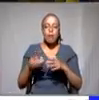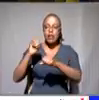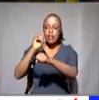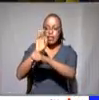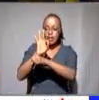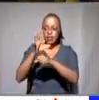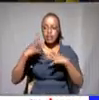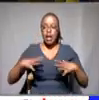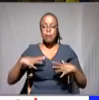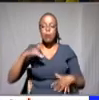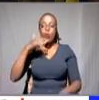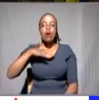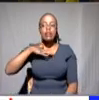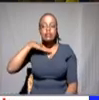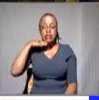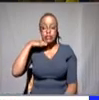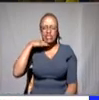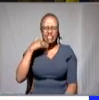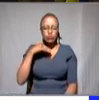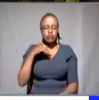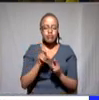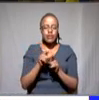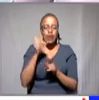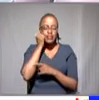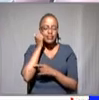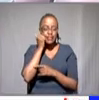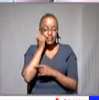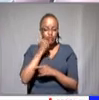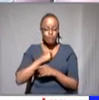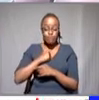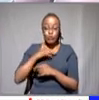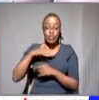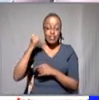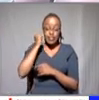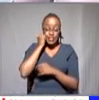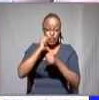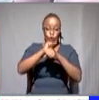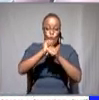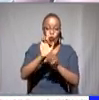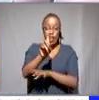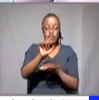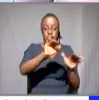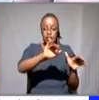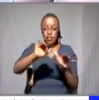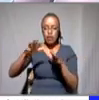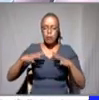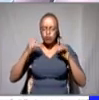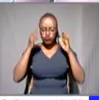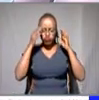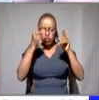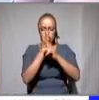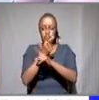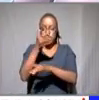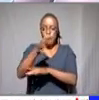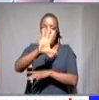tatu niyo mena homeno ya COVID-19. tuthiĩ nambere na kũrongoreri mabũrũri mangĩ matiganĩte thĩinĩ wa gĩtarũ